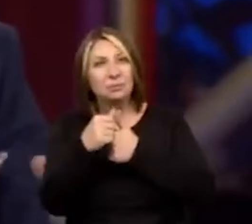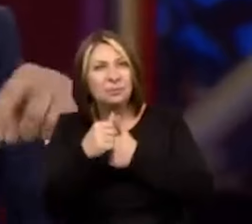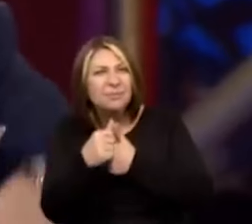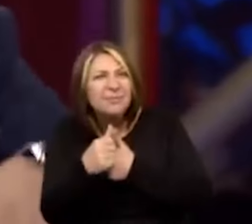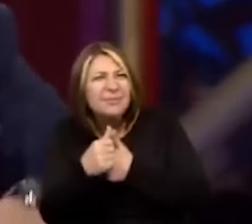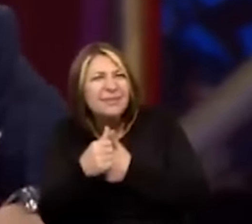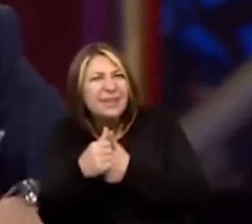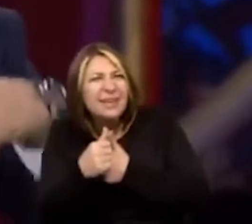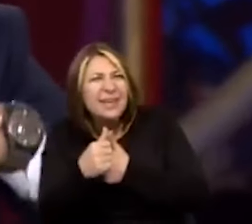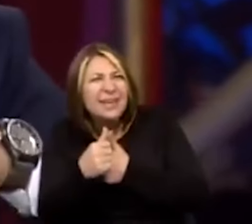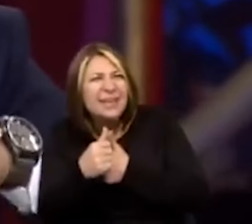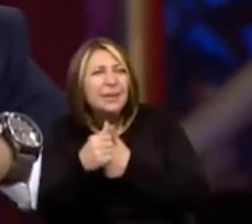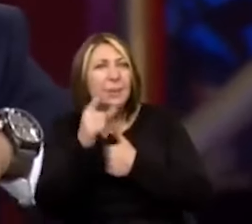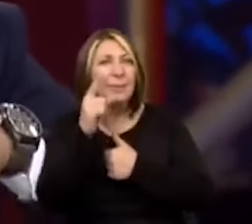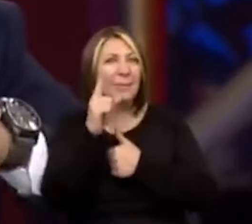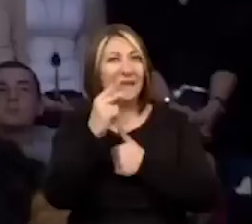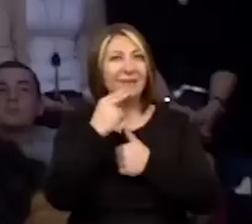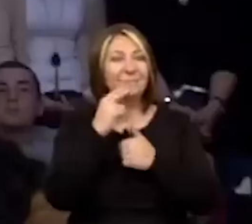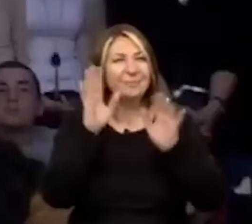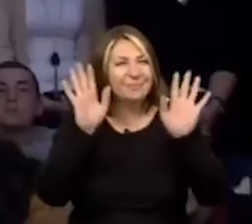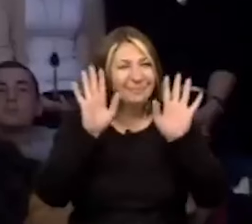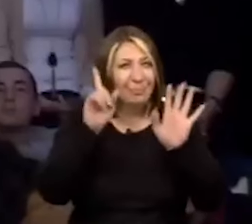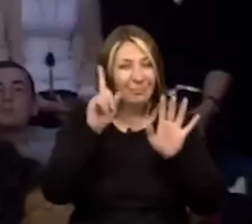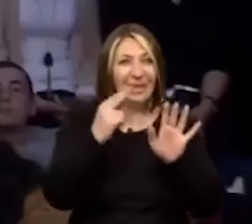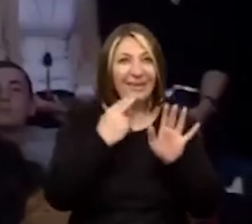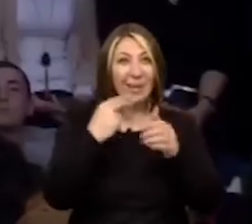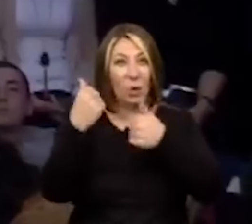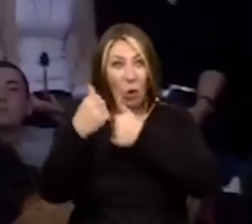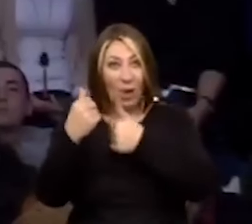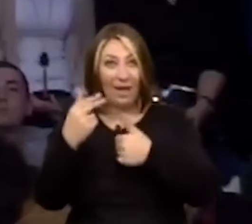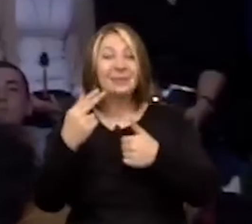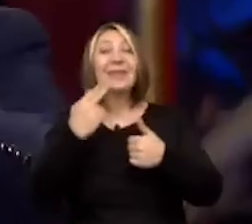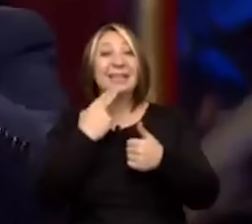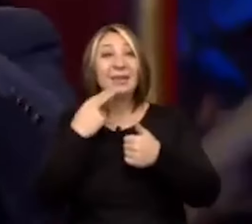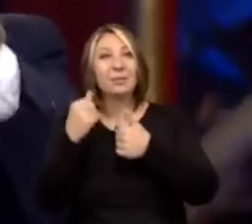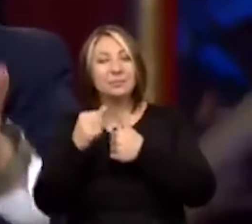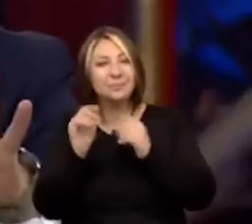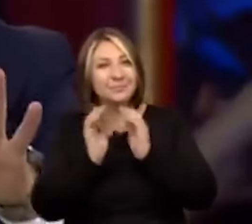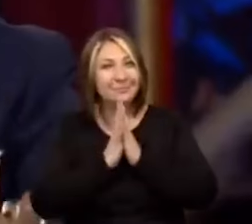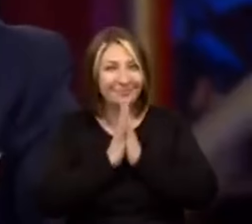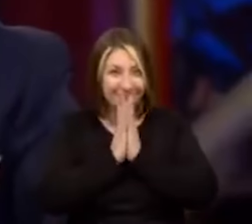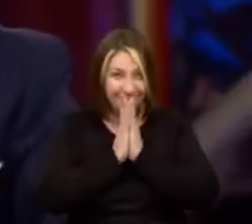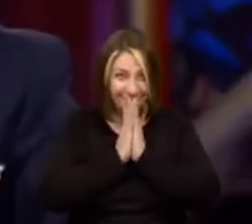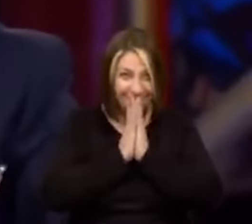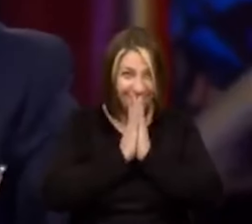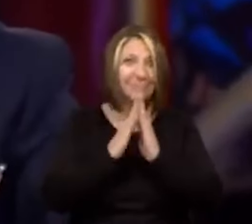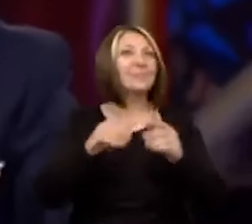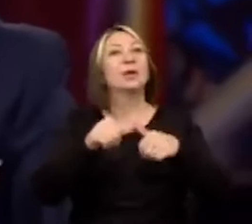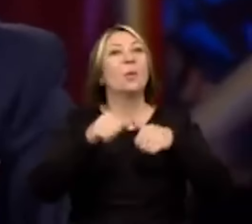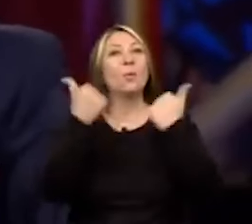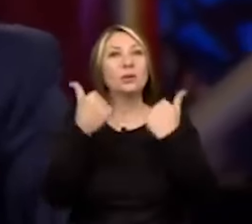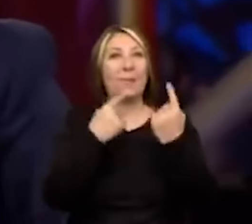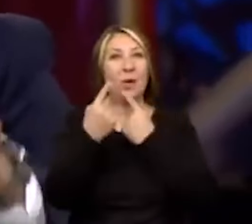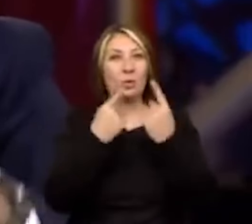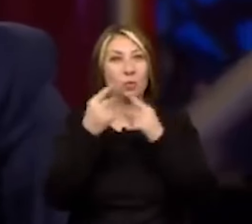vardı. Yayınımda oldu. Benim yayınımda oldu. Bir dakika. Bir kadının kocasının iguana ile mi ilişkisi Hayır. vardı? Hayır. Şimdi boşanmaları